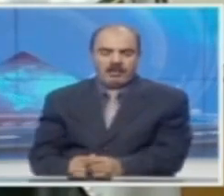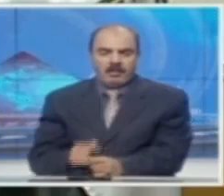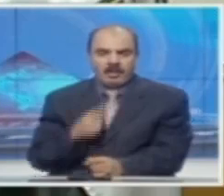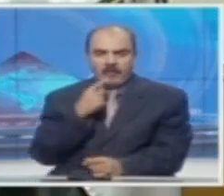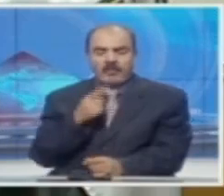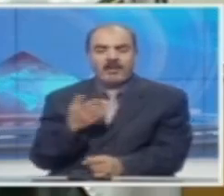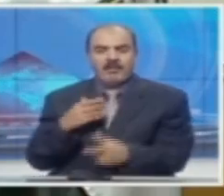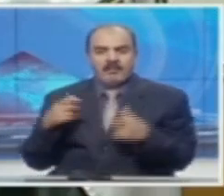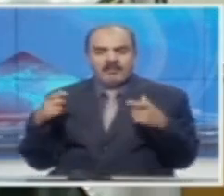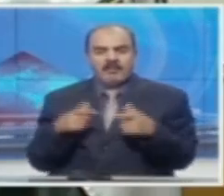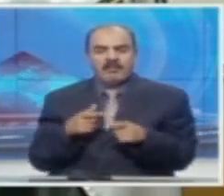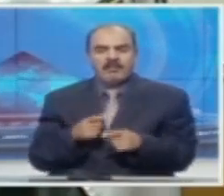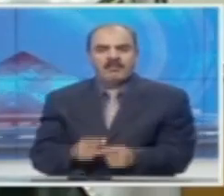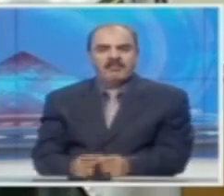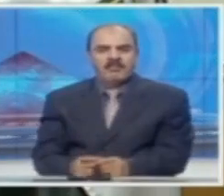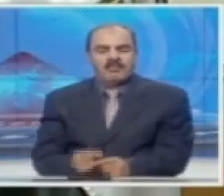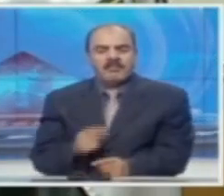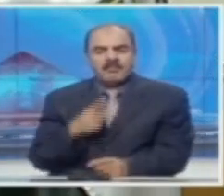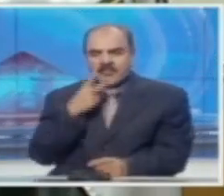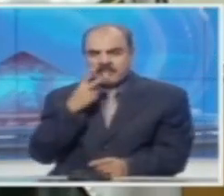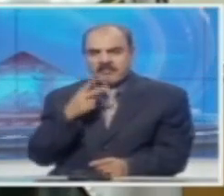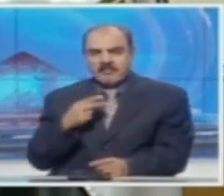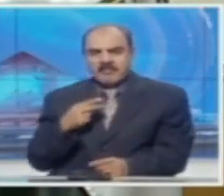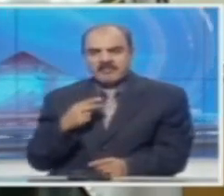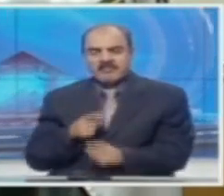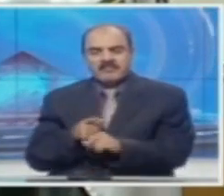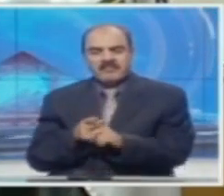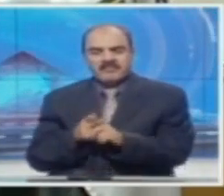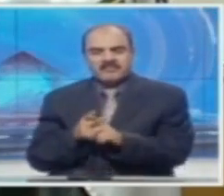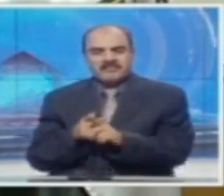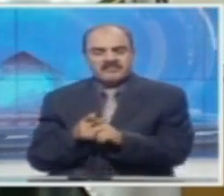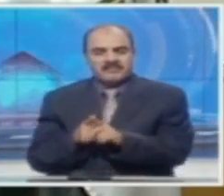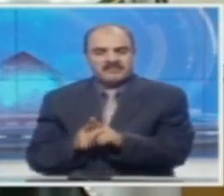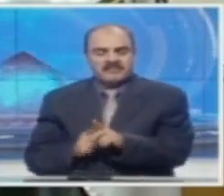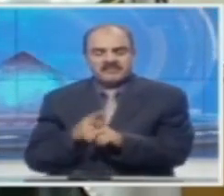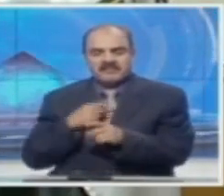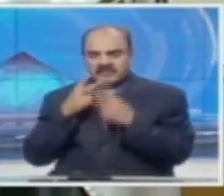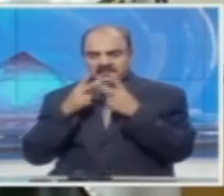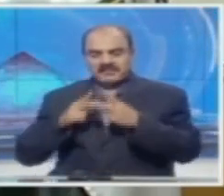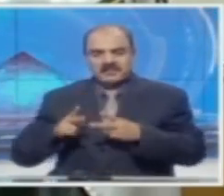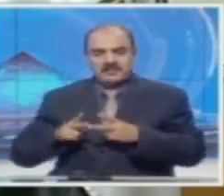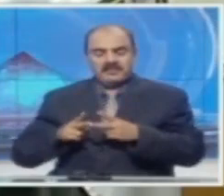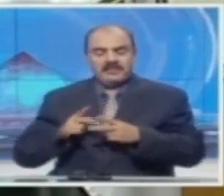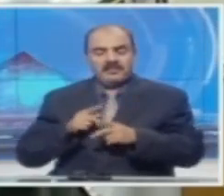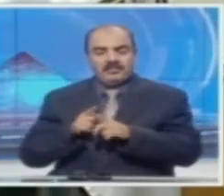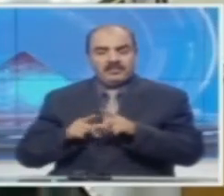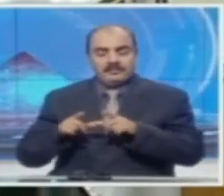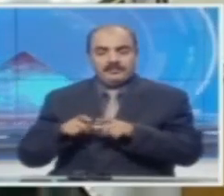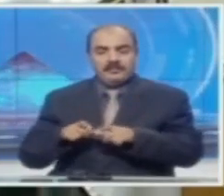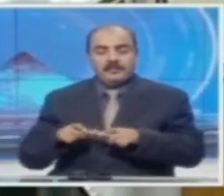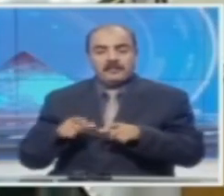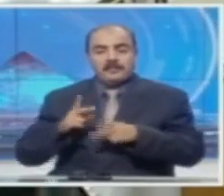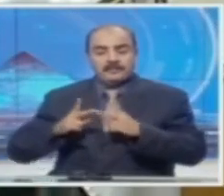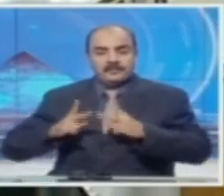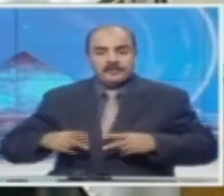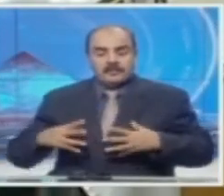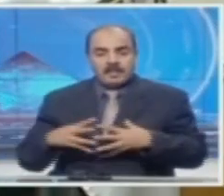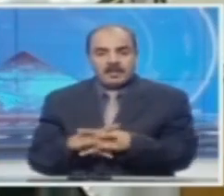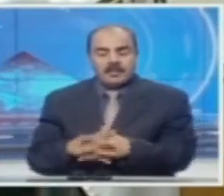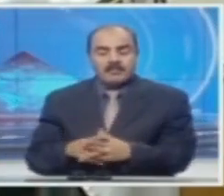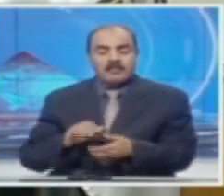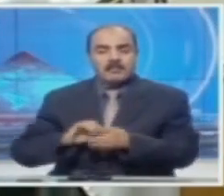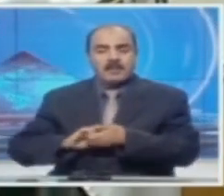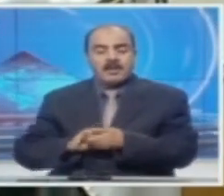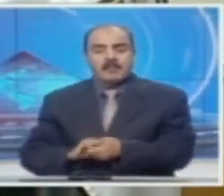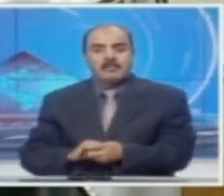اجتماع المجلس أن شهد الدكتور مصطفى مدبولي رئيس مجلس الوزراء مراسم التوقيع على